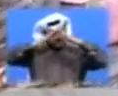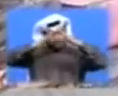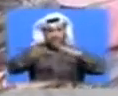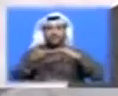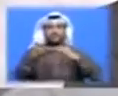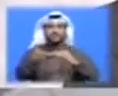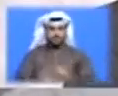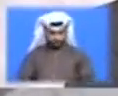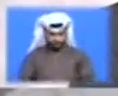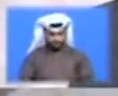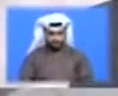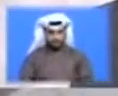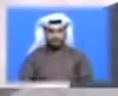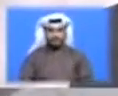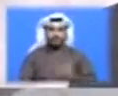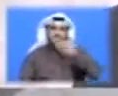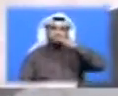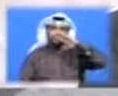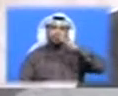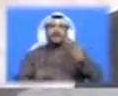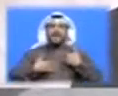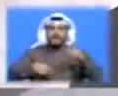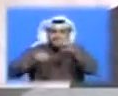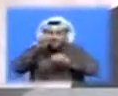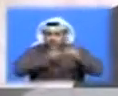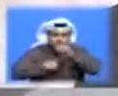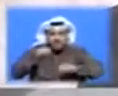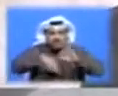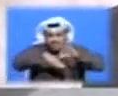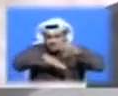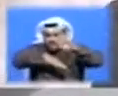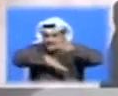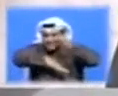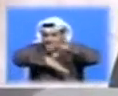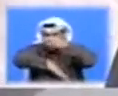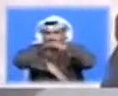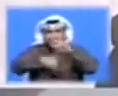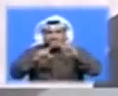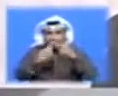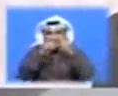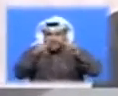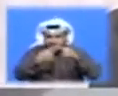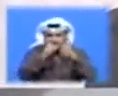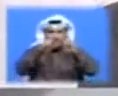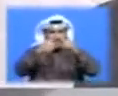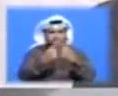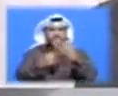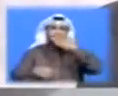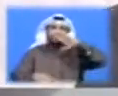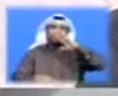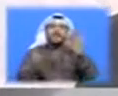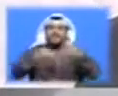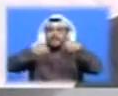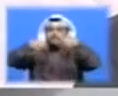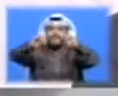لنصرتهم. اضطرينا نحن أنه شو عنا مهارات أنه نستفيد منها منشان الكسب يعني،